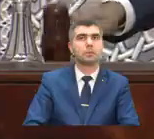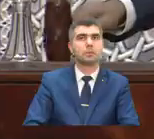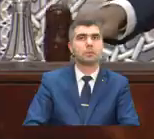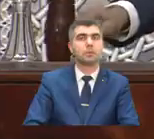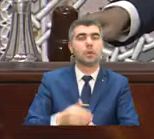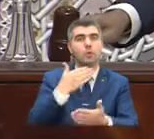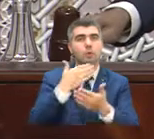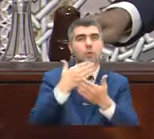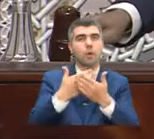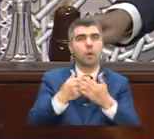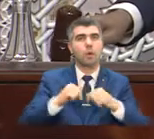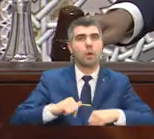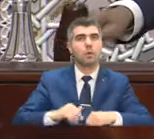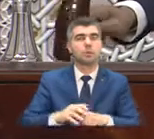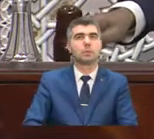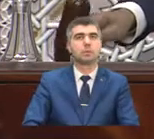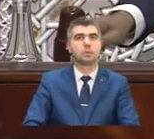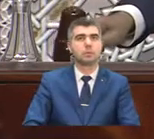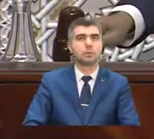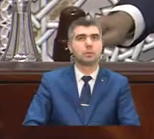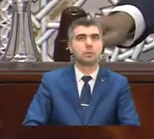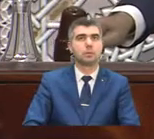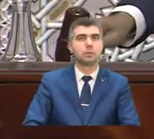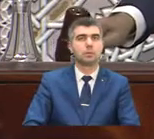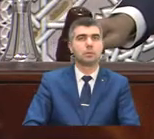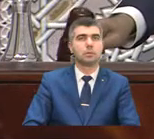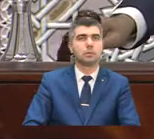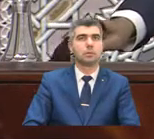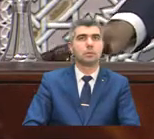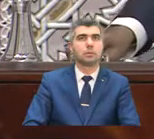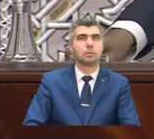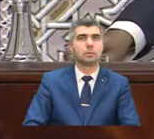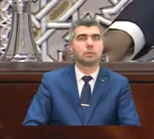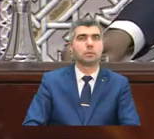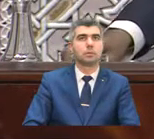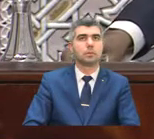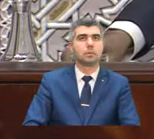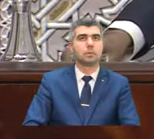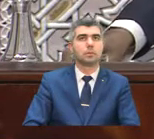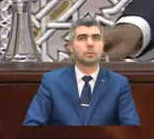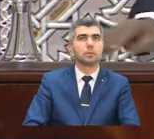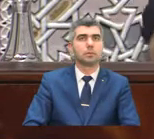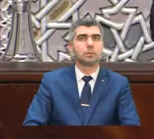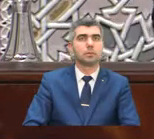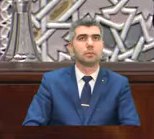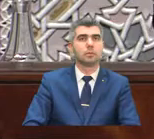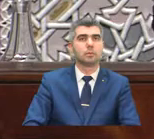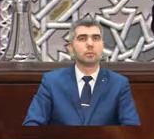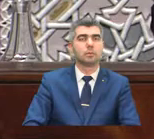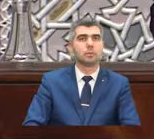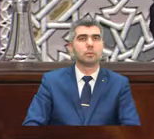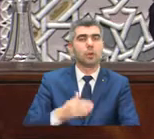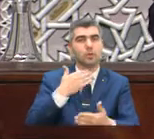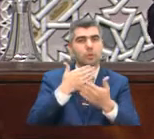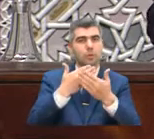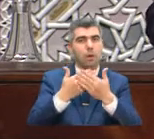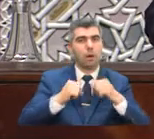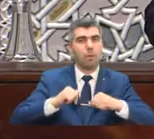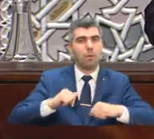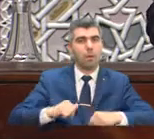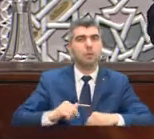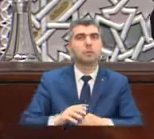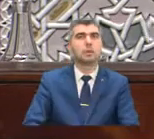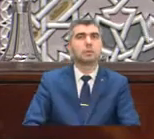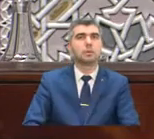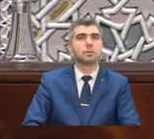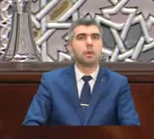عن لم لا أعطيناكمش الكلمة سيد النائب. شكرا سيد الوزير على